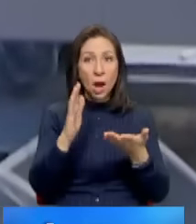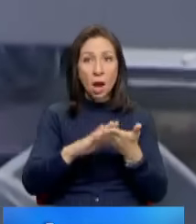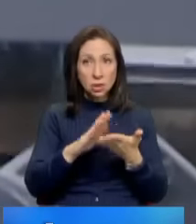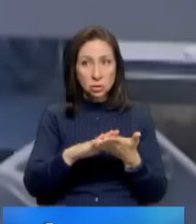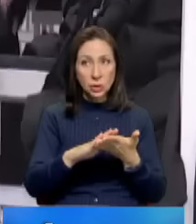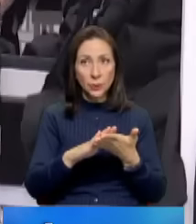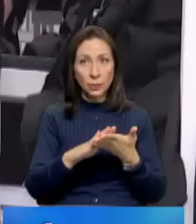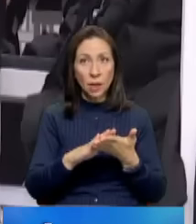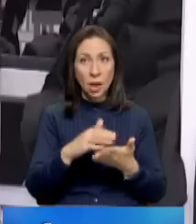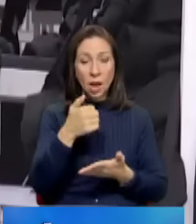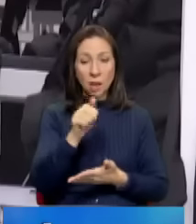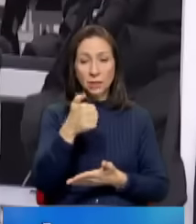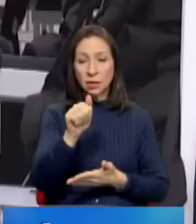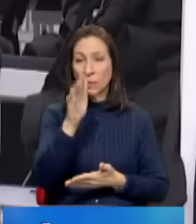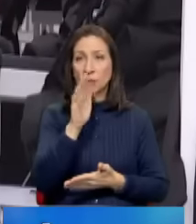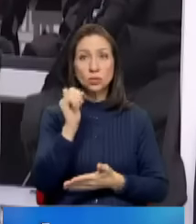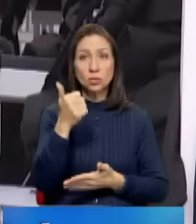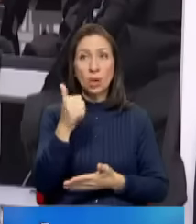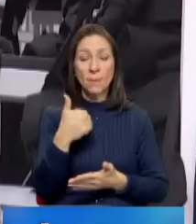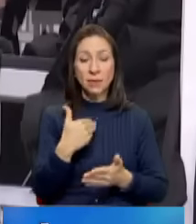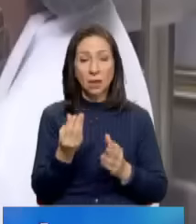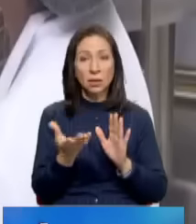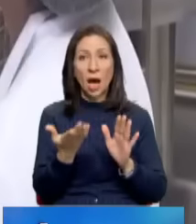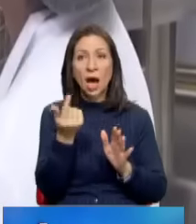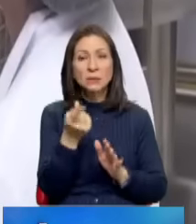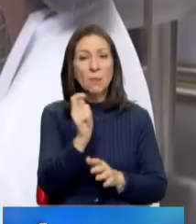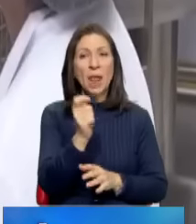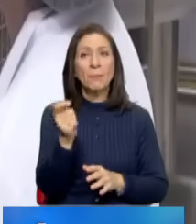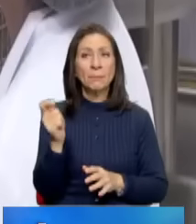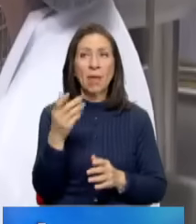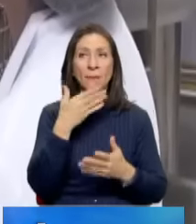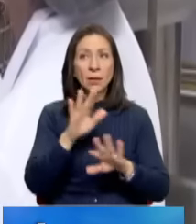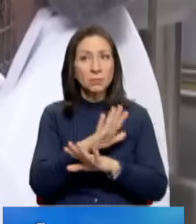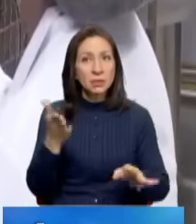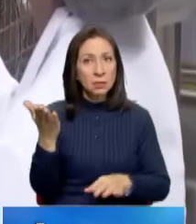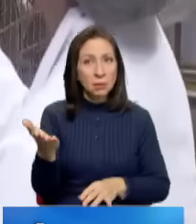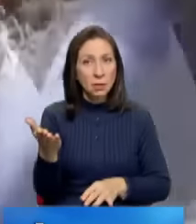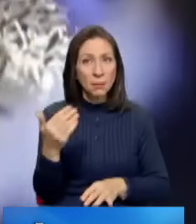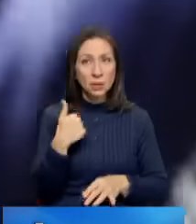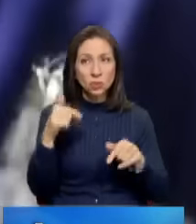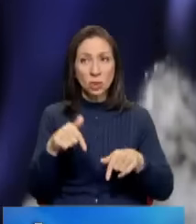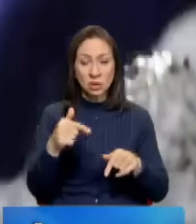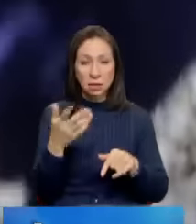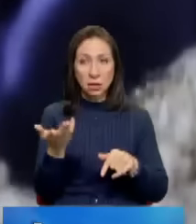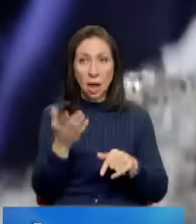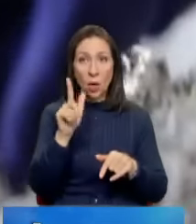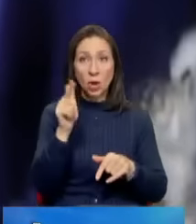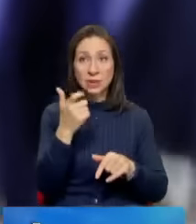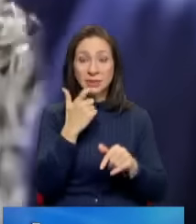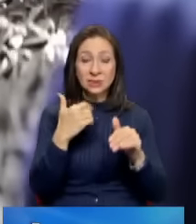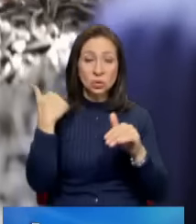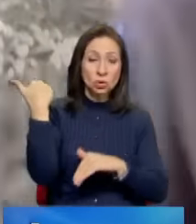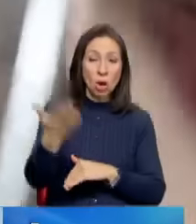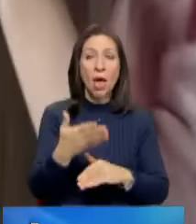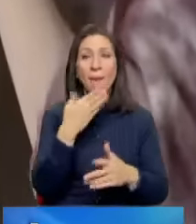arkadaşlarım 6.000-6.500 günle benden çok daha az primle emekli oldular. Ben şu an onlardan tam 16 sene